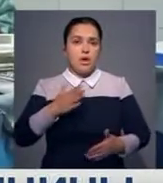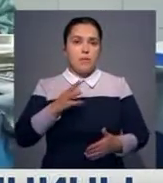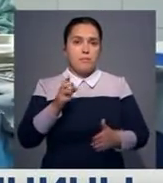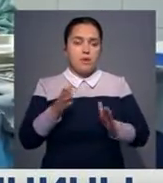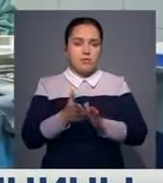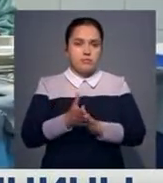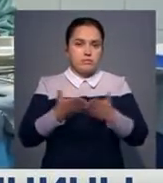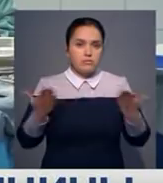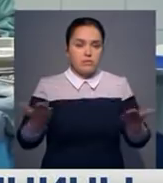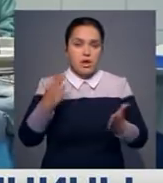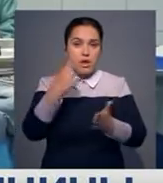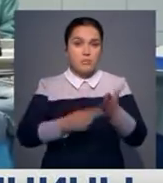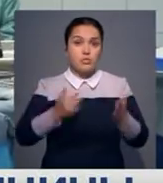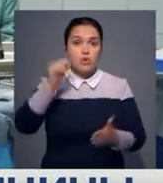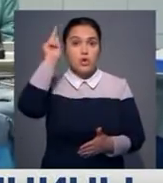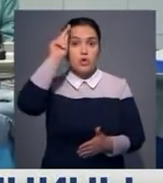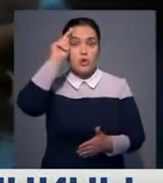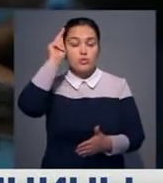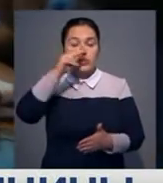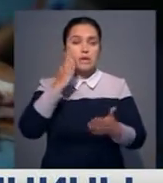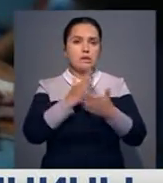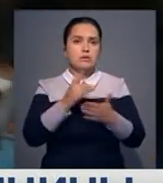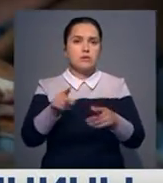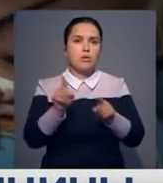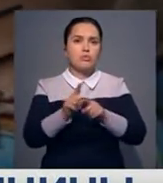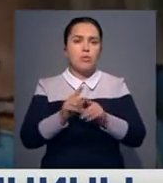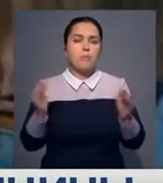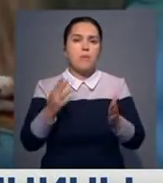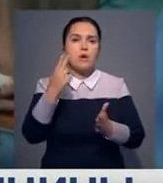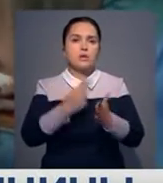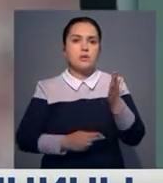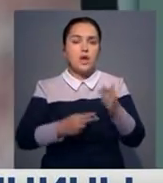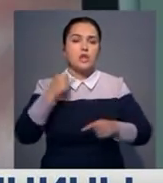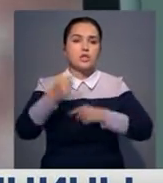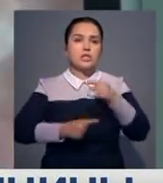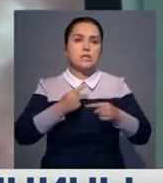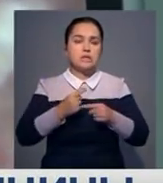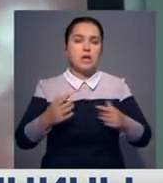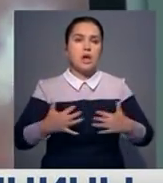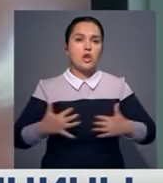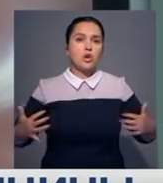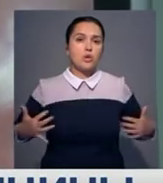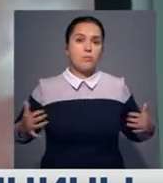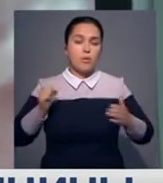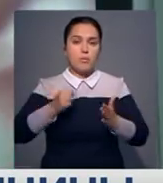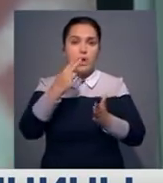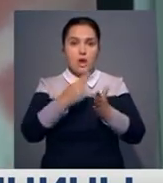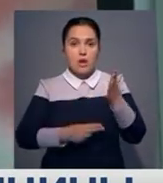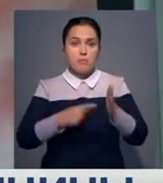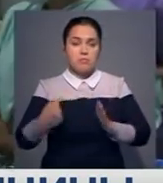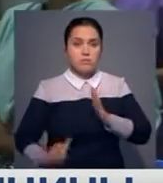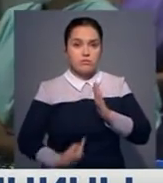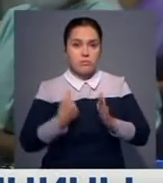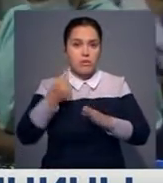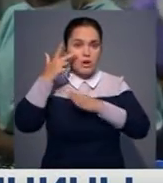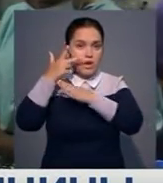но теперь в регионе научились проводить операцию малотравматичным способом с доступом к сердцу через межреберный разрез. На помощь пришла